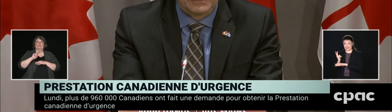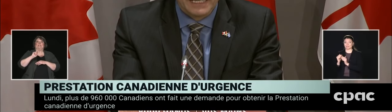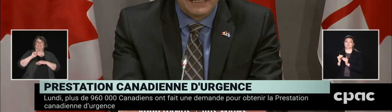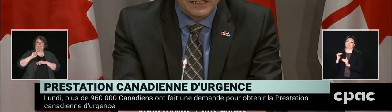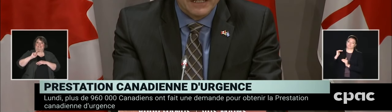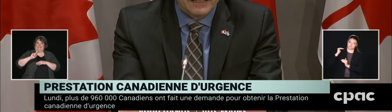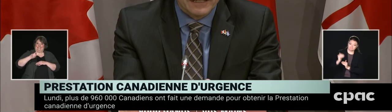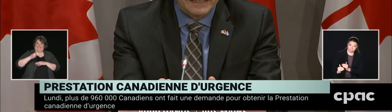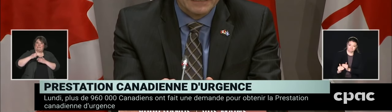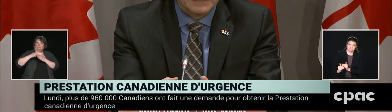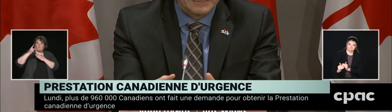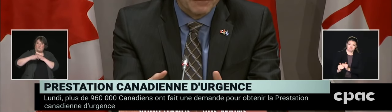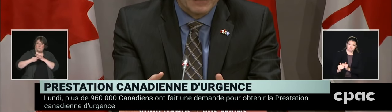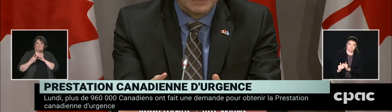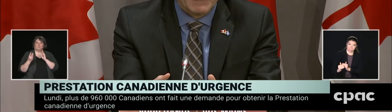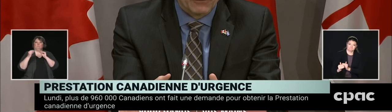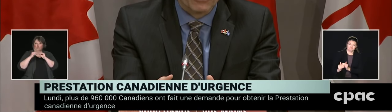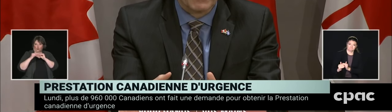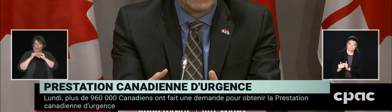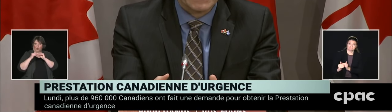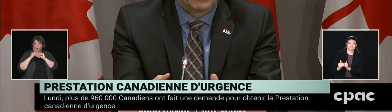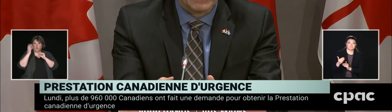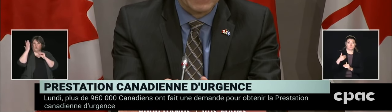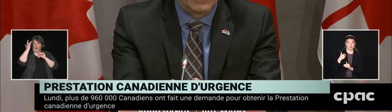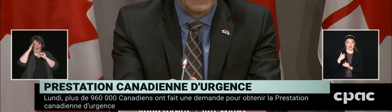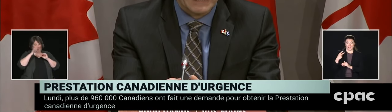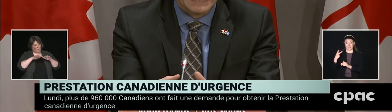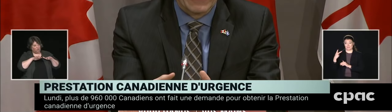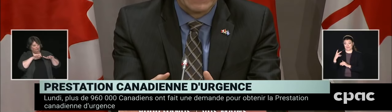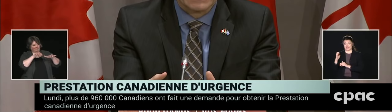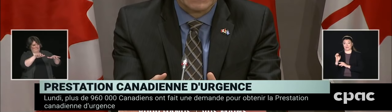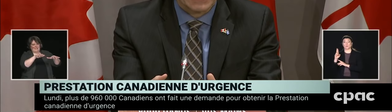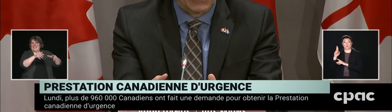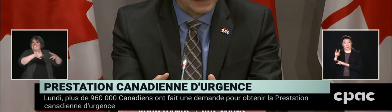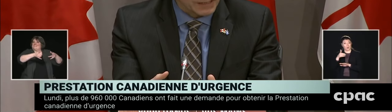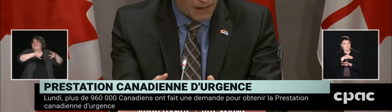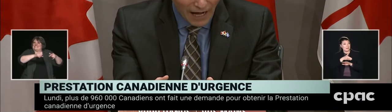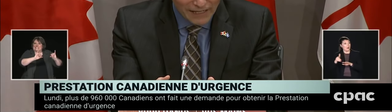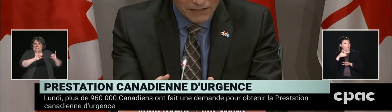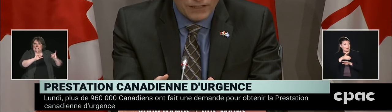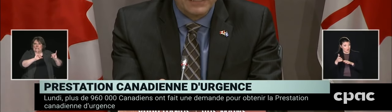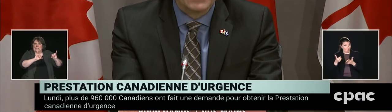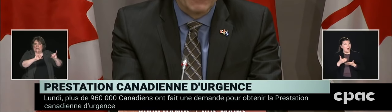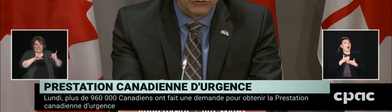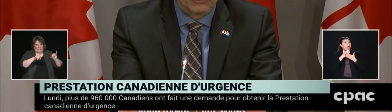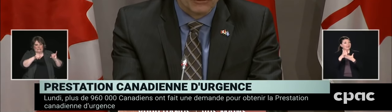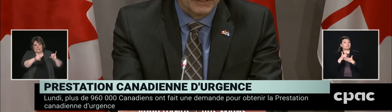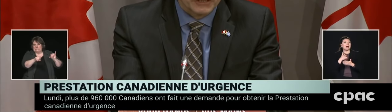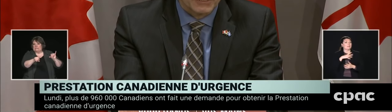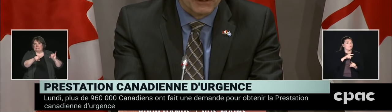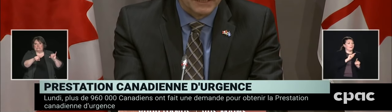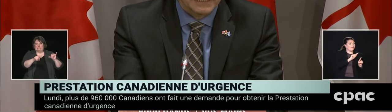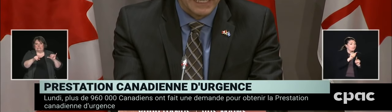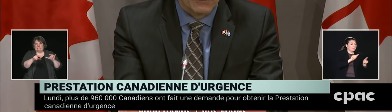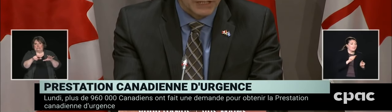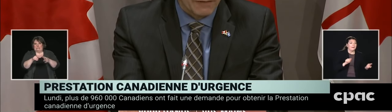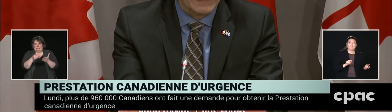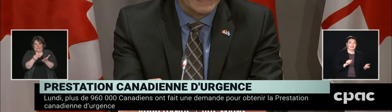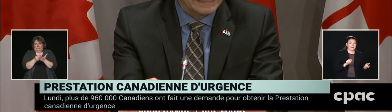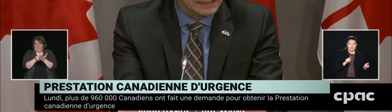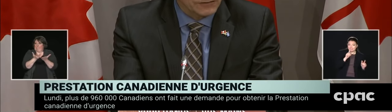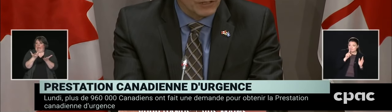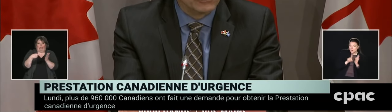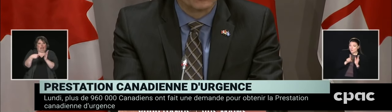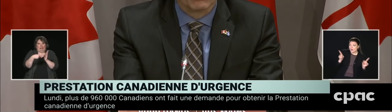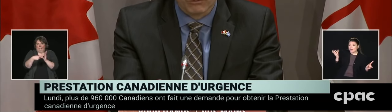sécurité sociale laisse passer malheureusement quelques personnes à travers certaines de ces mailles. Et M. Trudeau a déjà annoncé hier qu'on